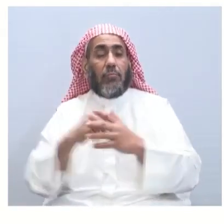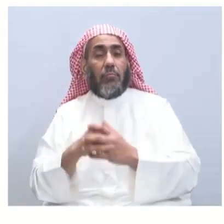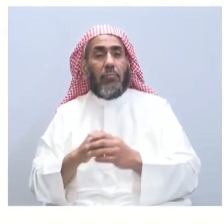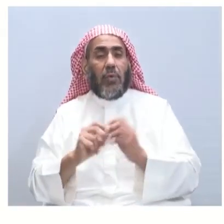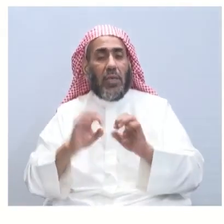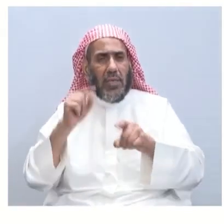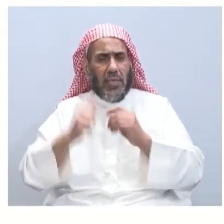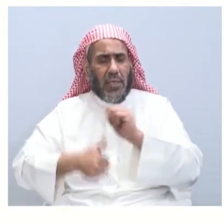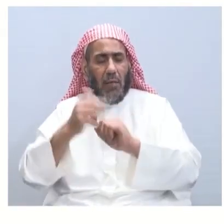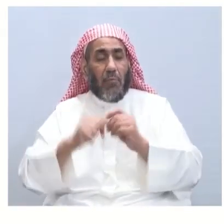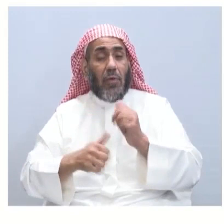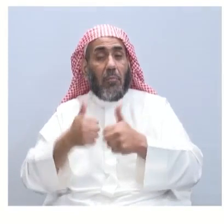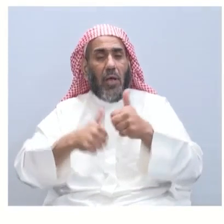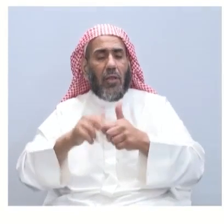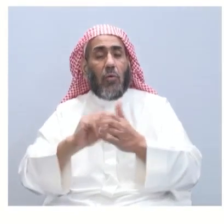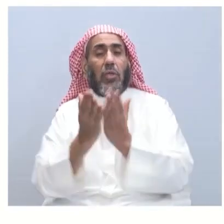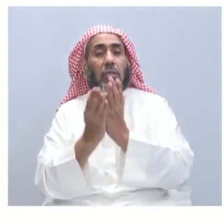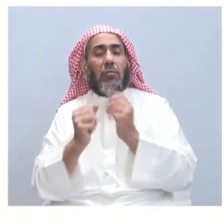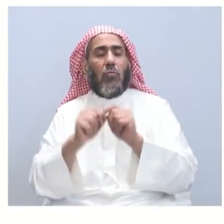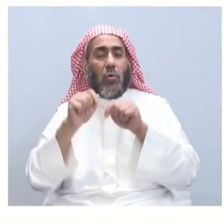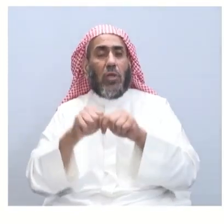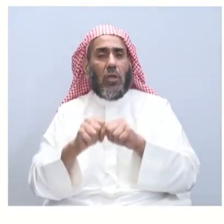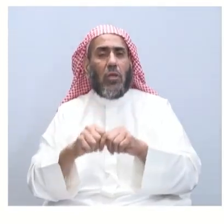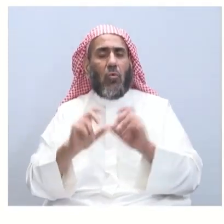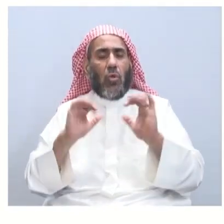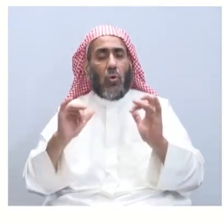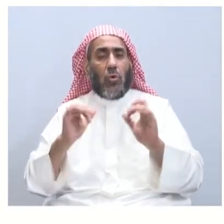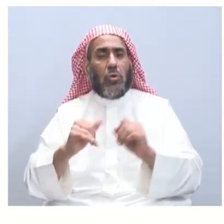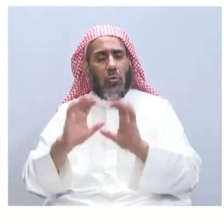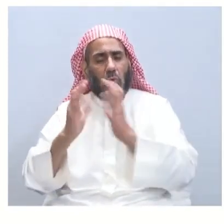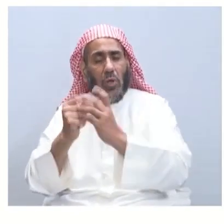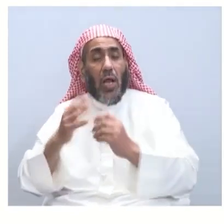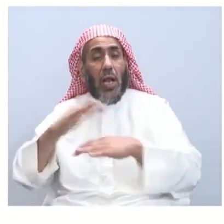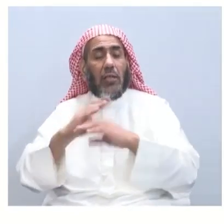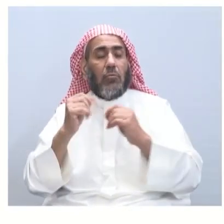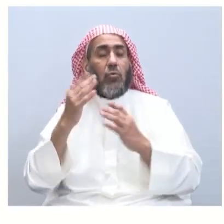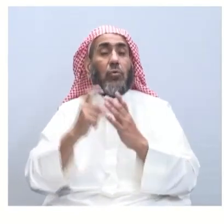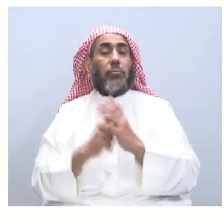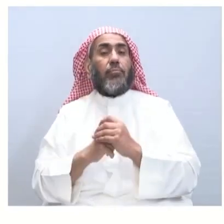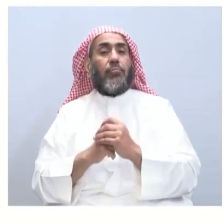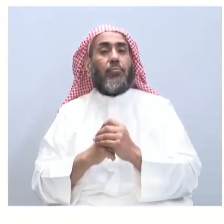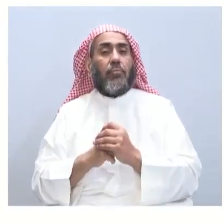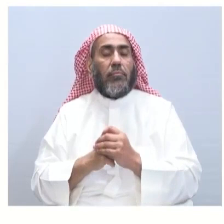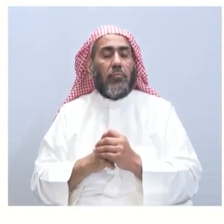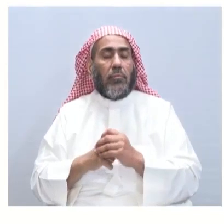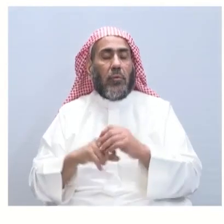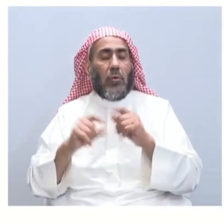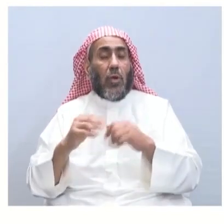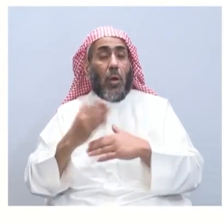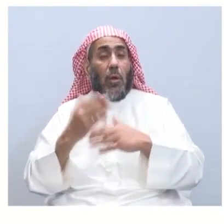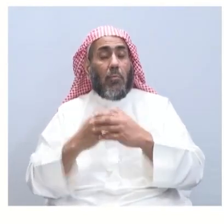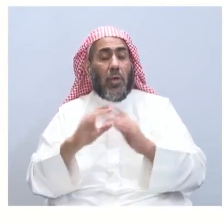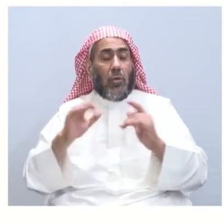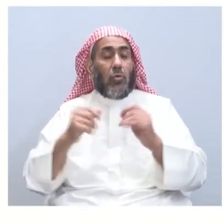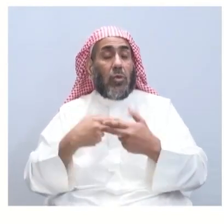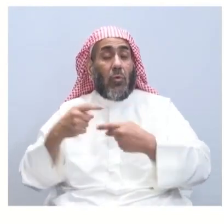على الاسهام في ابحاثه ودراساته وهذا كرسي الادب السعودي هنا ايضا بناء جسور